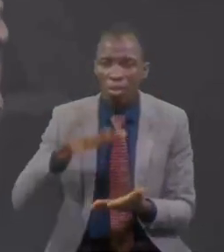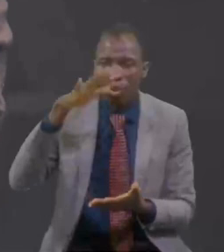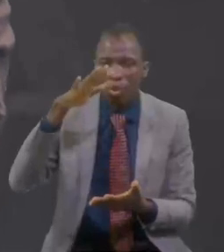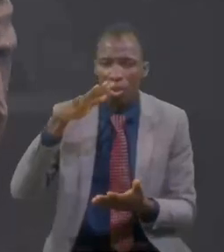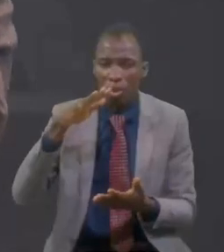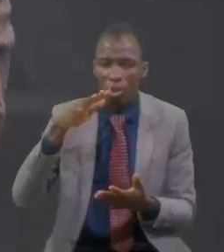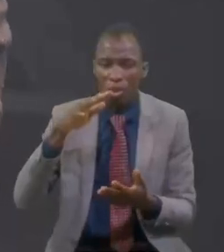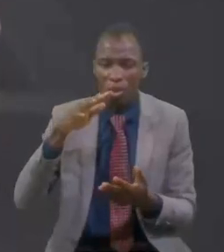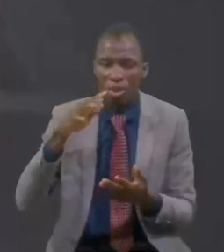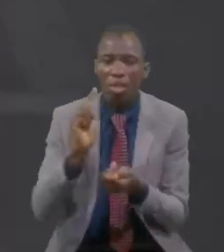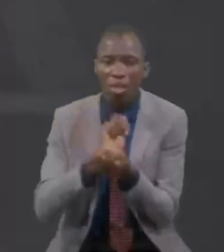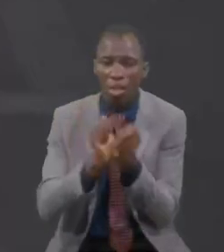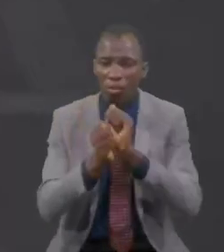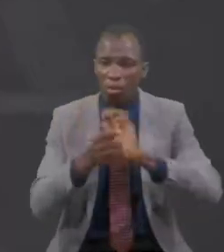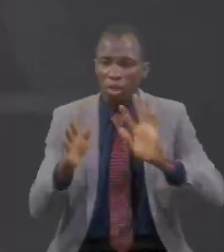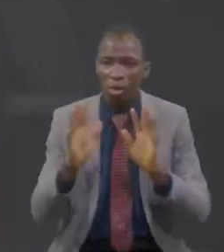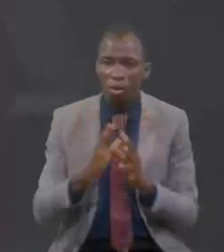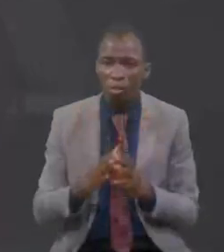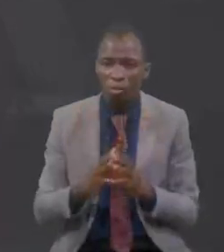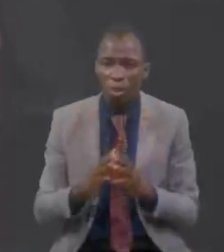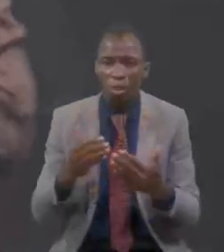la transformation glorieuse